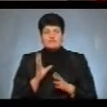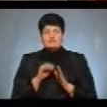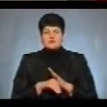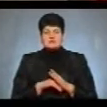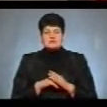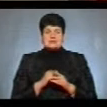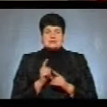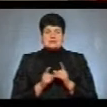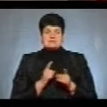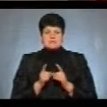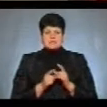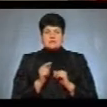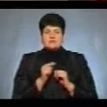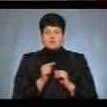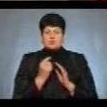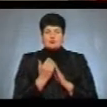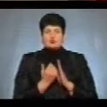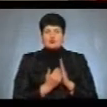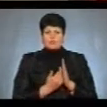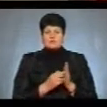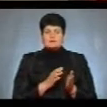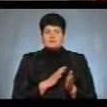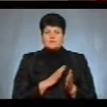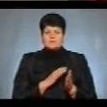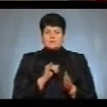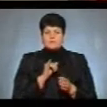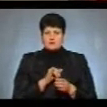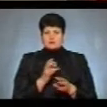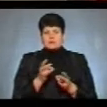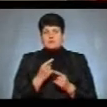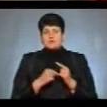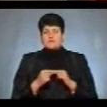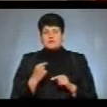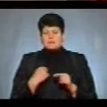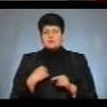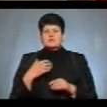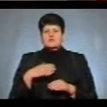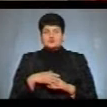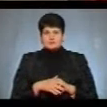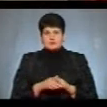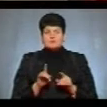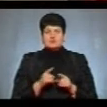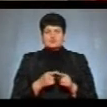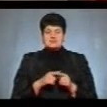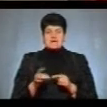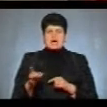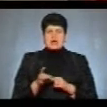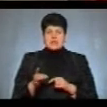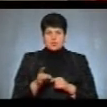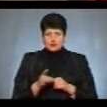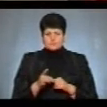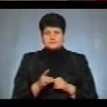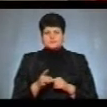будь-які зміни вже в той протокол, який вони мали відповідно на місці, потрібно повертатися. Ми розуміємо, що це, скажімо так, район, тобто відповідно